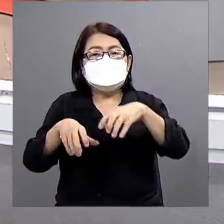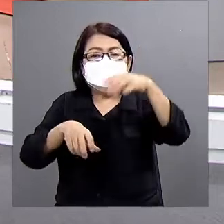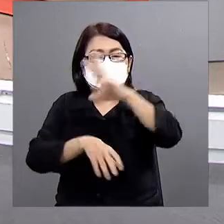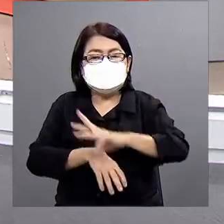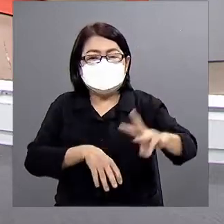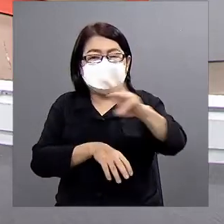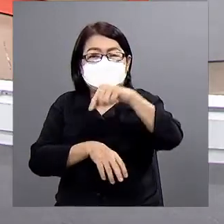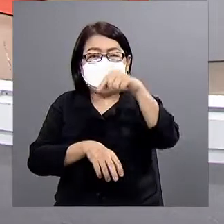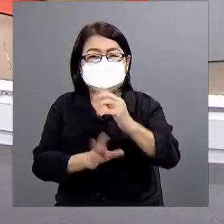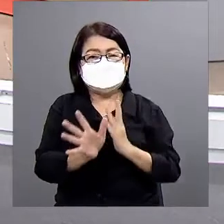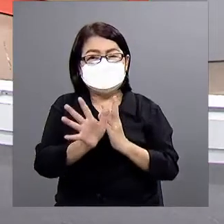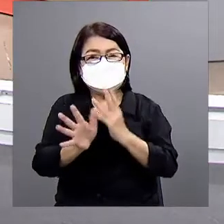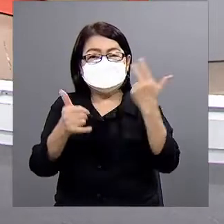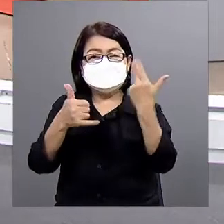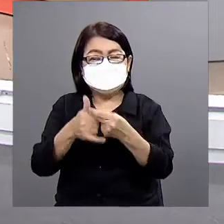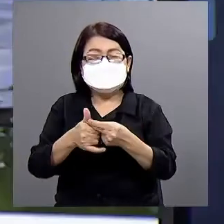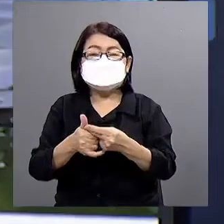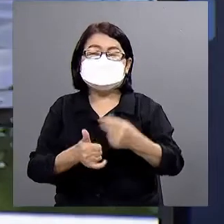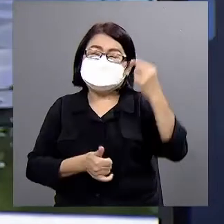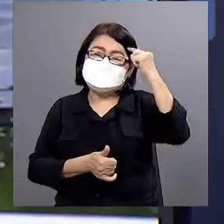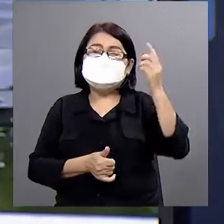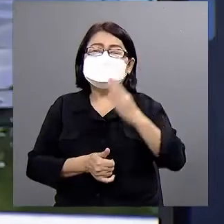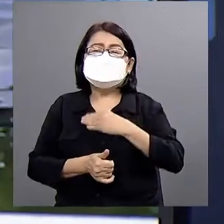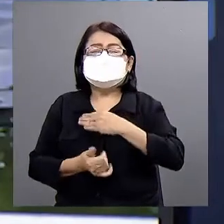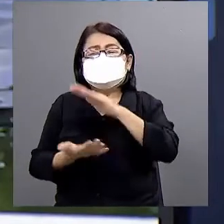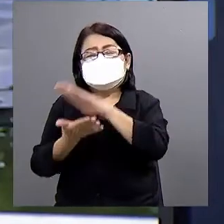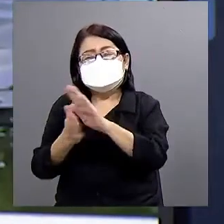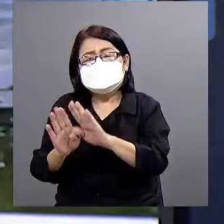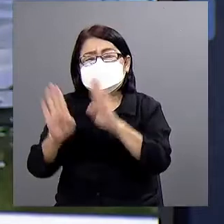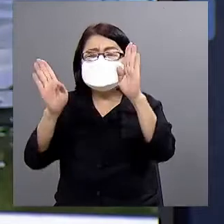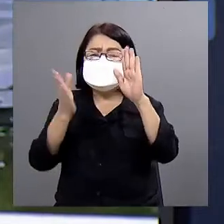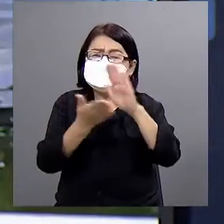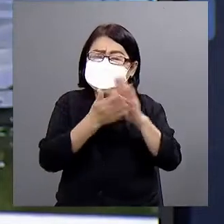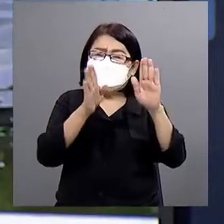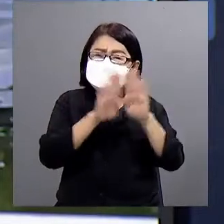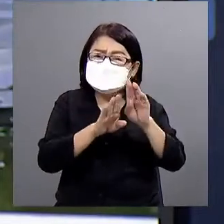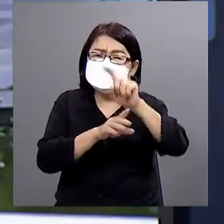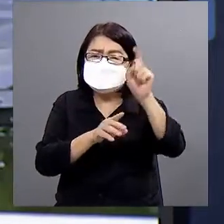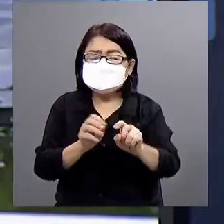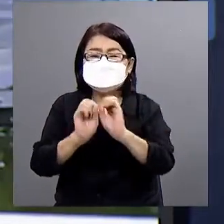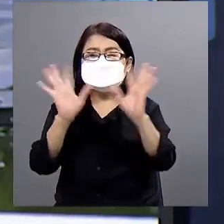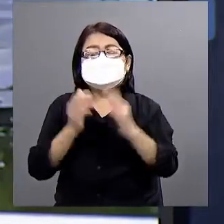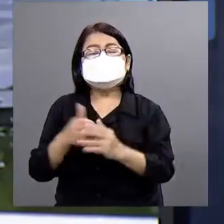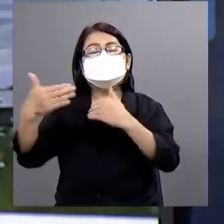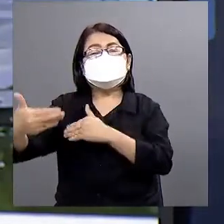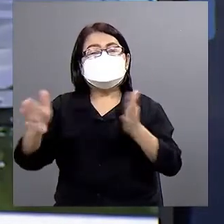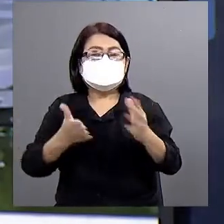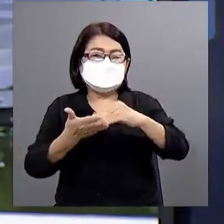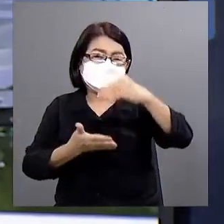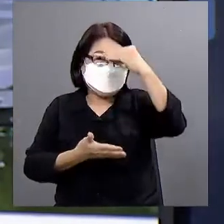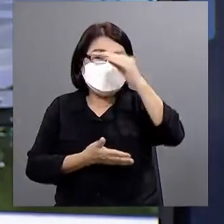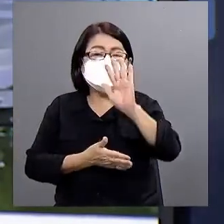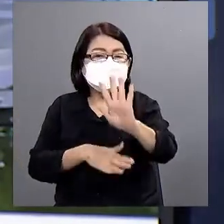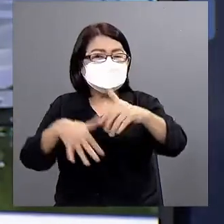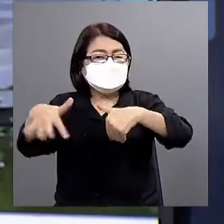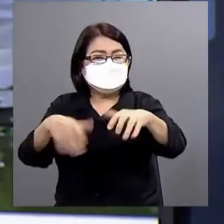กลัวว่าโรงเรียนจะปิดเปิดเหมือนเดิมนะคะดังนั้นบทพิสูจน์อย่างนึงก็คือห้องเรียนโดยชุมชนเนี่ยเป็นตัวเลือกอย่างดีเลยค่ะเวลาเราพูดถึงคำว่